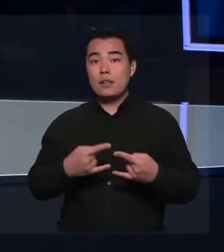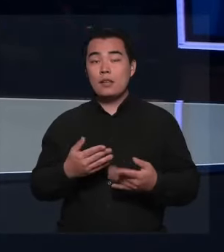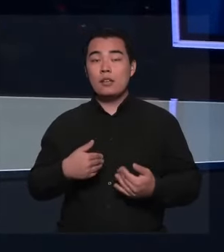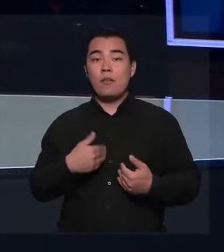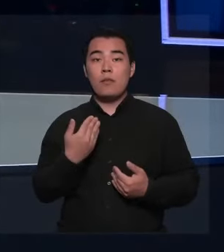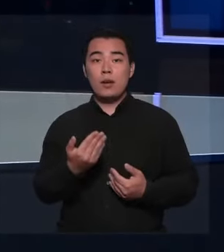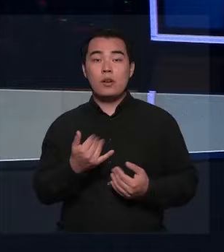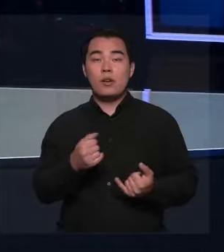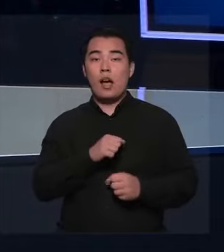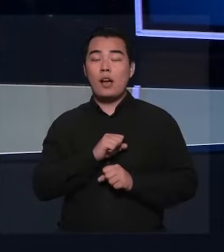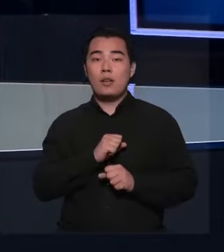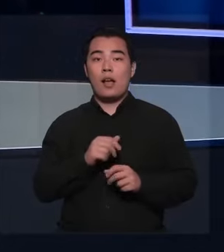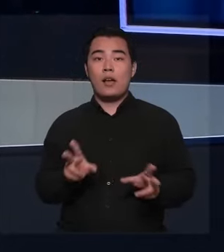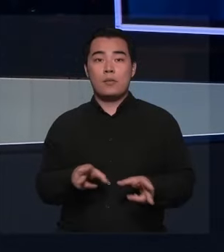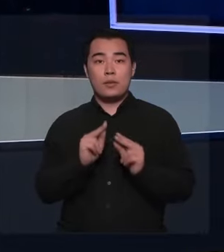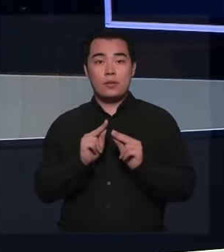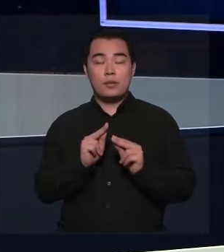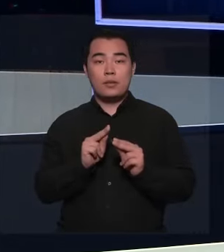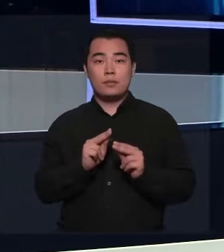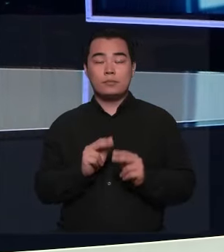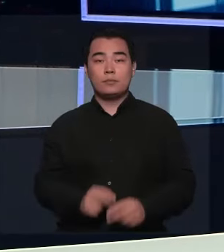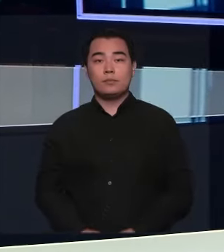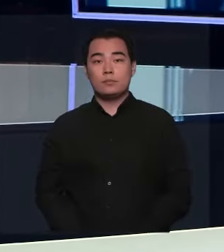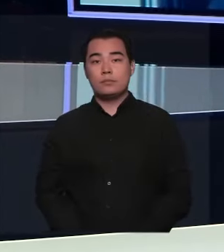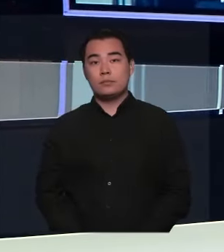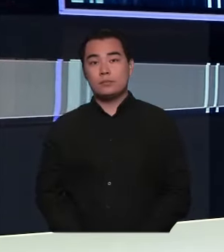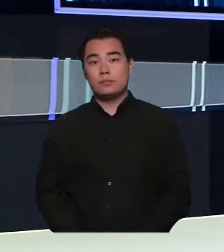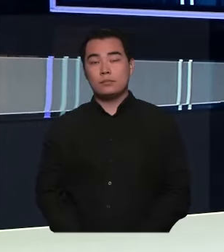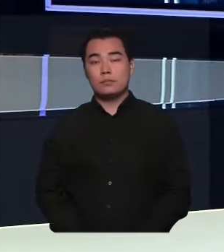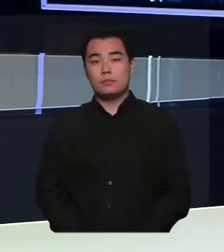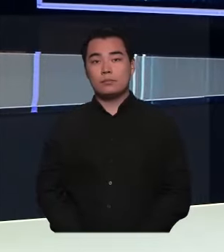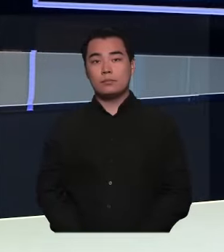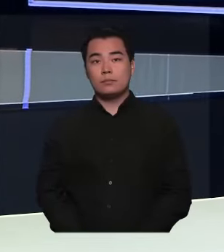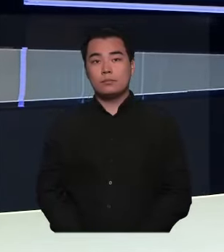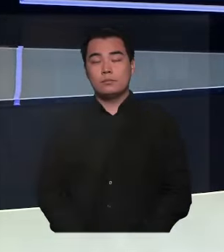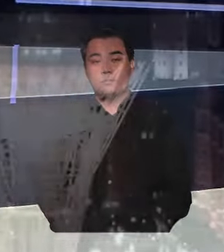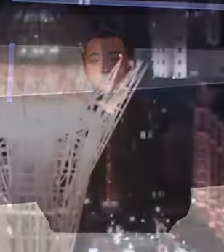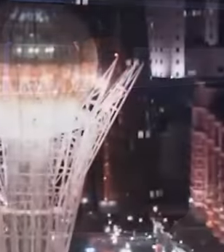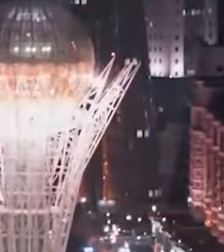Я же желаю вам хороших выходных и прекрасного настроения. До свидания.